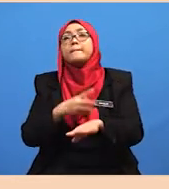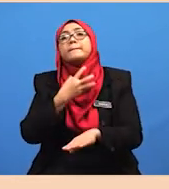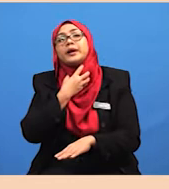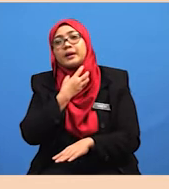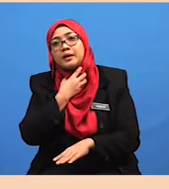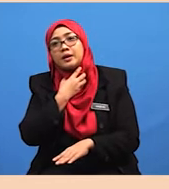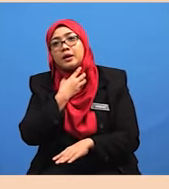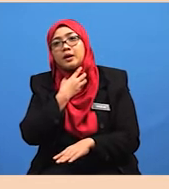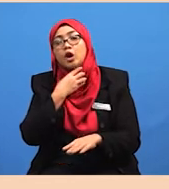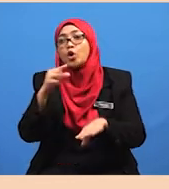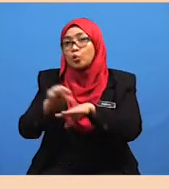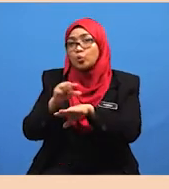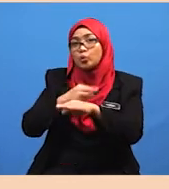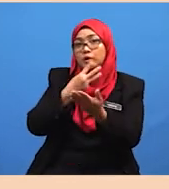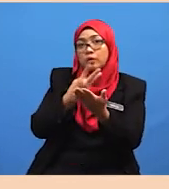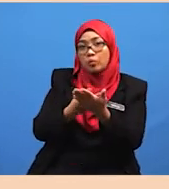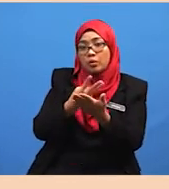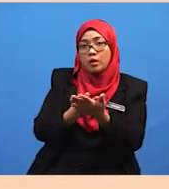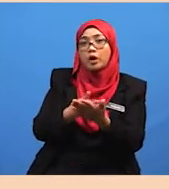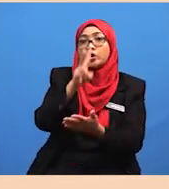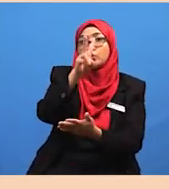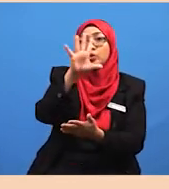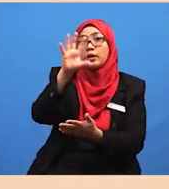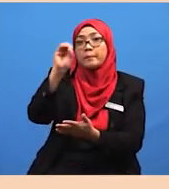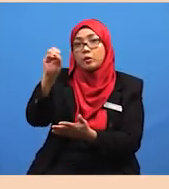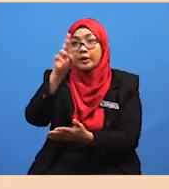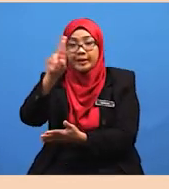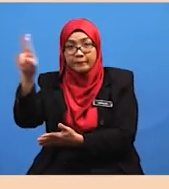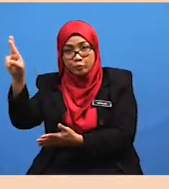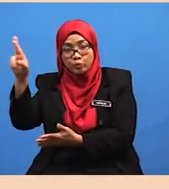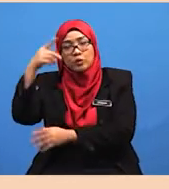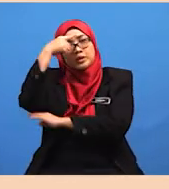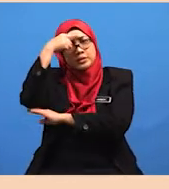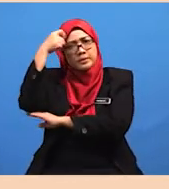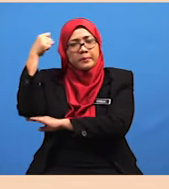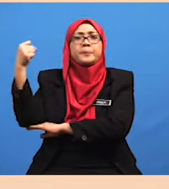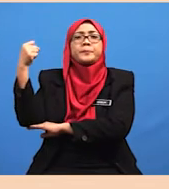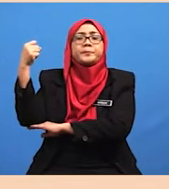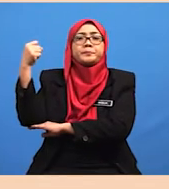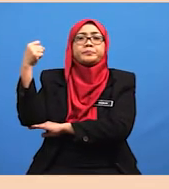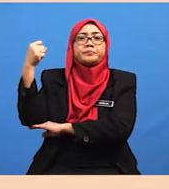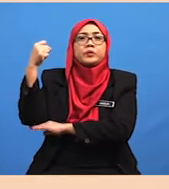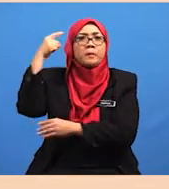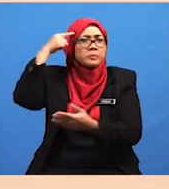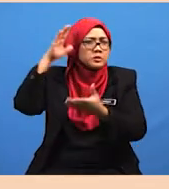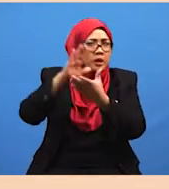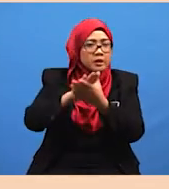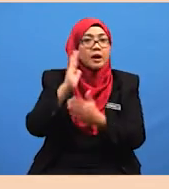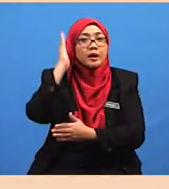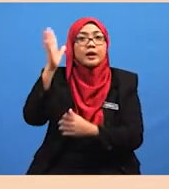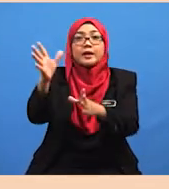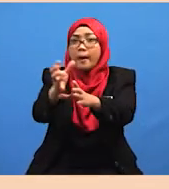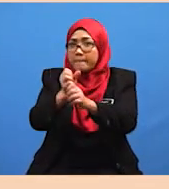sebanyak 250.000 kran York percaya akan mendapat